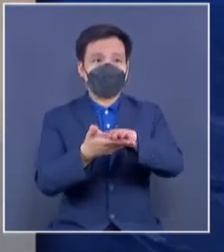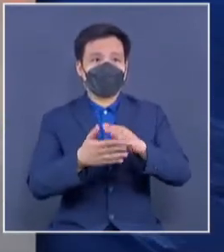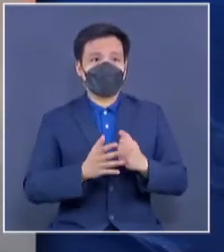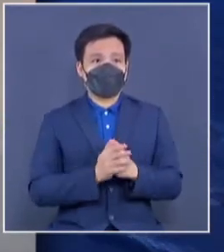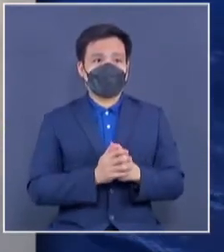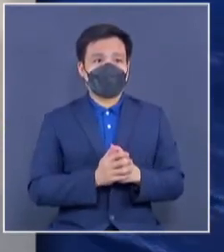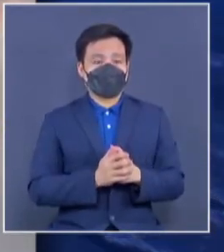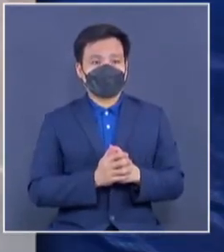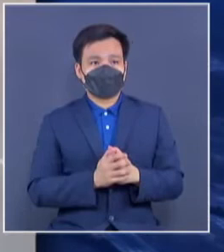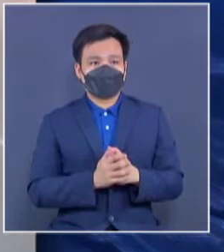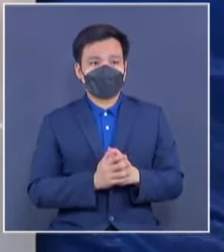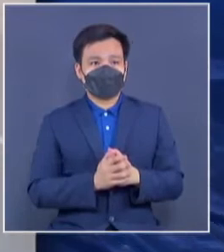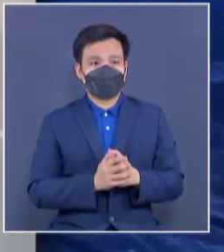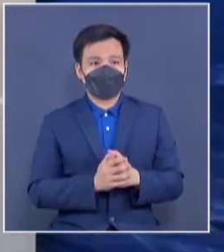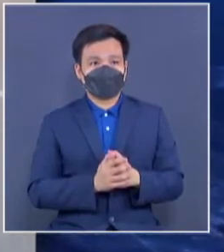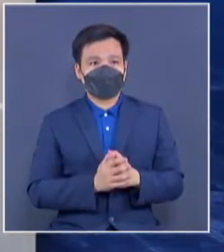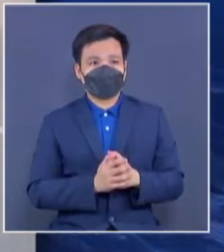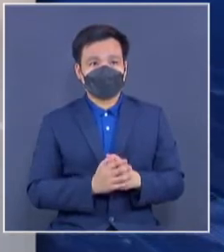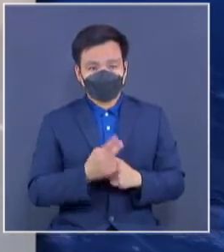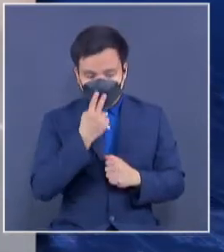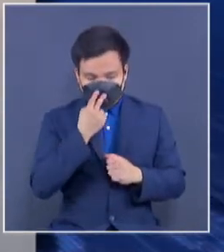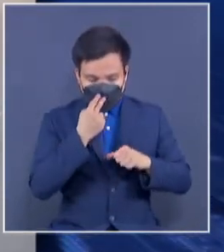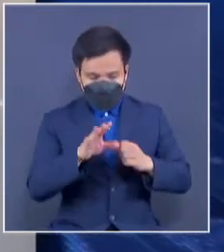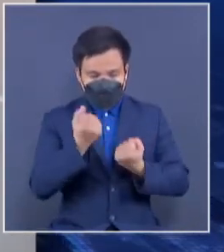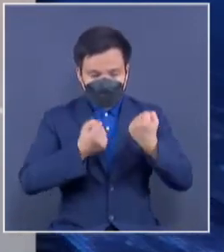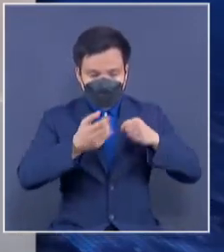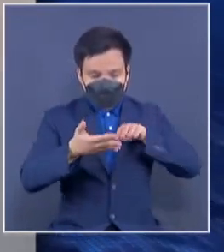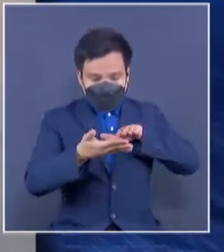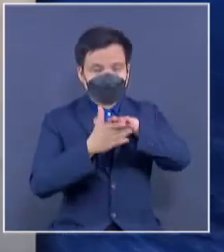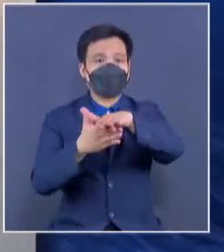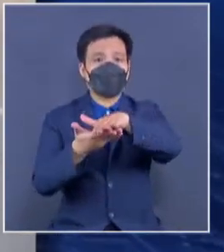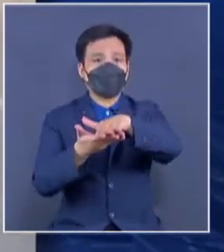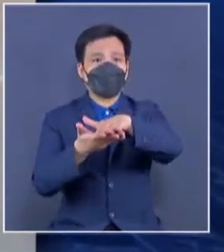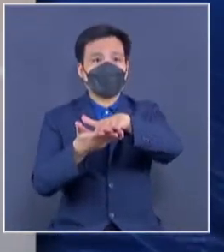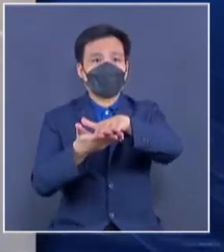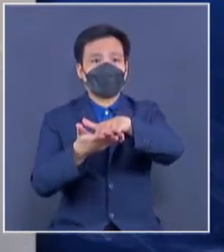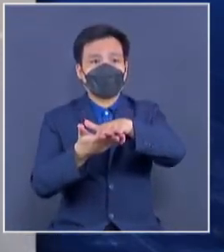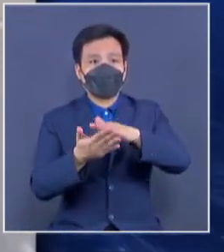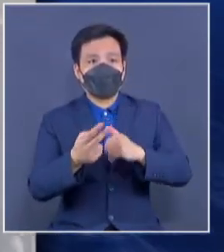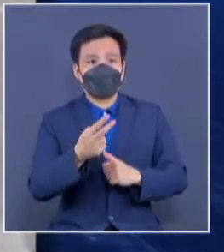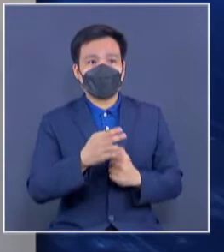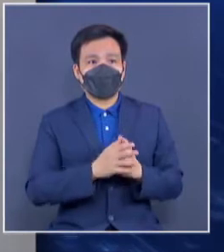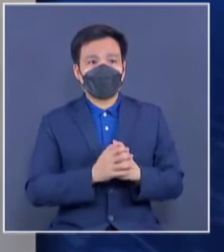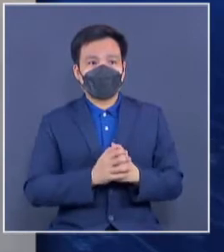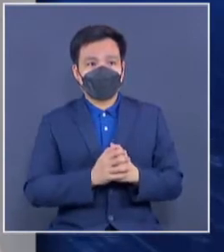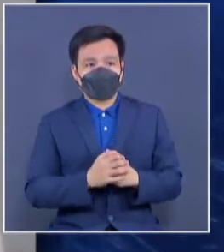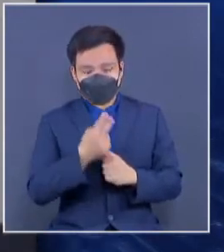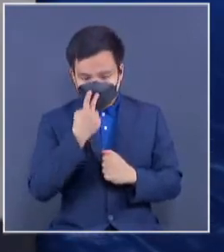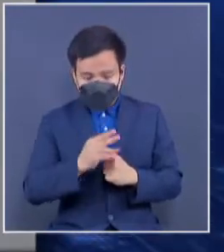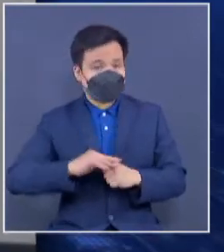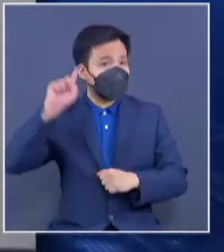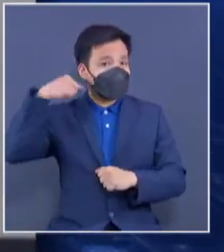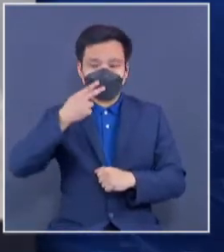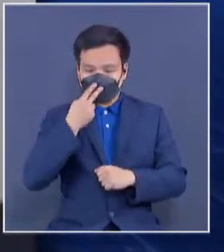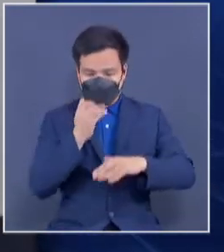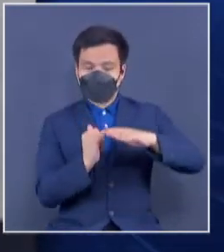นี่ลงมาแท็กซี่ครับทนเลยนะครับแล้วหนึ่งครับหนึ่งคือสามีนำไปเปิดประตูเลยนะครับ 2คือภรรยานอนอยู่